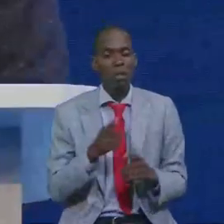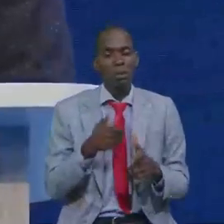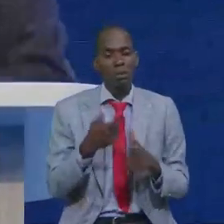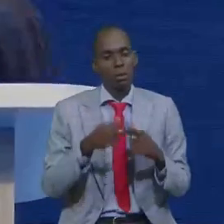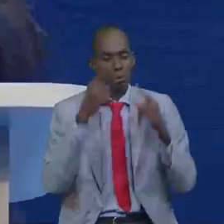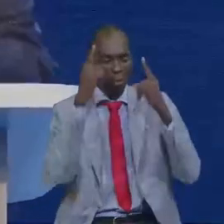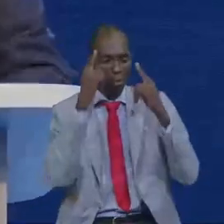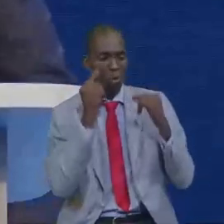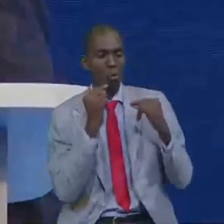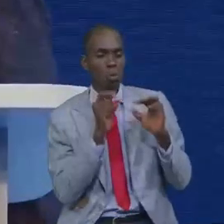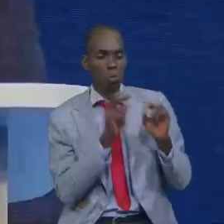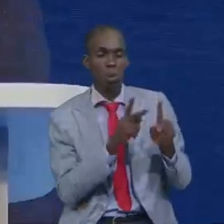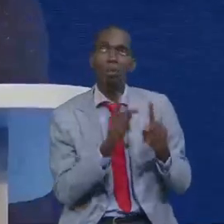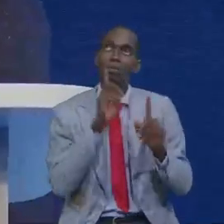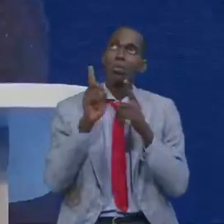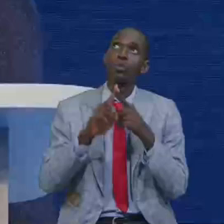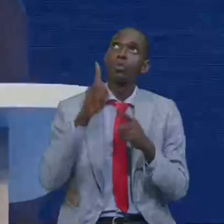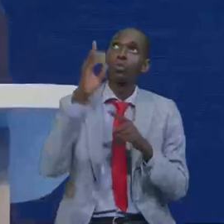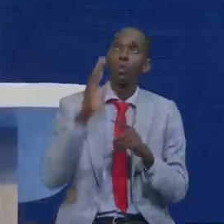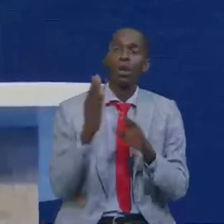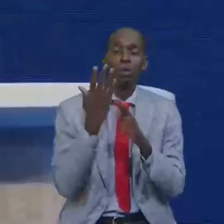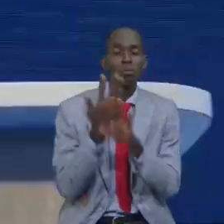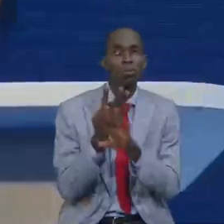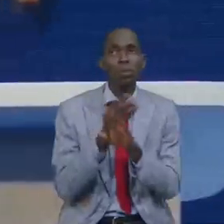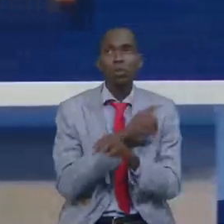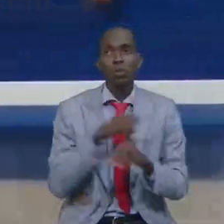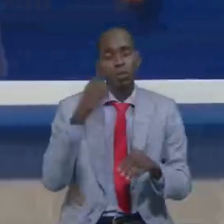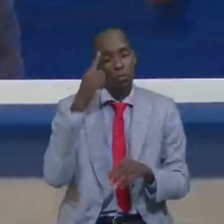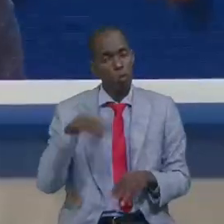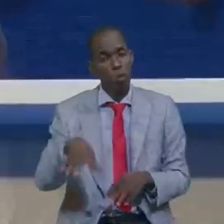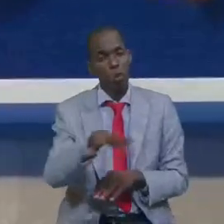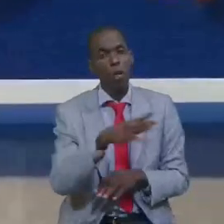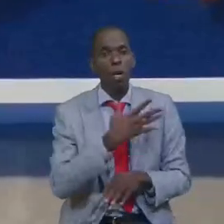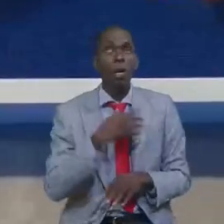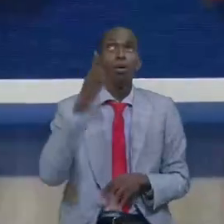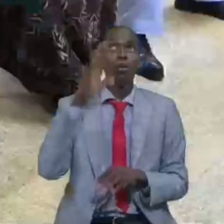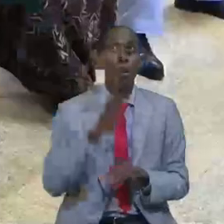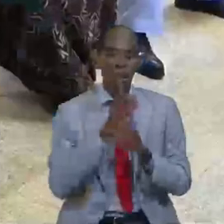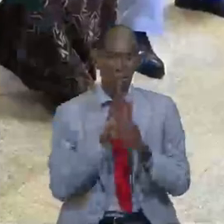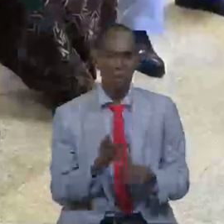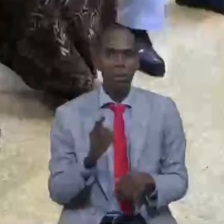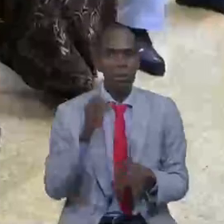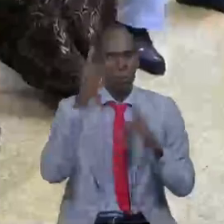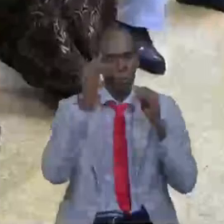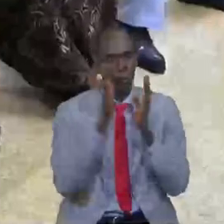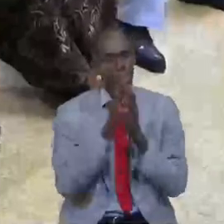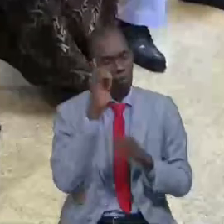Oui, Dieu a exaucé la prière de Moïse. Dieu va exaucer ma prière pour toi ce soir au nom de